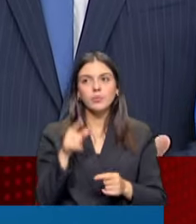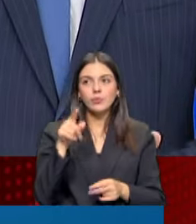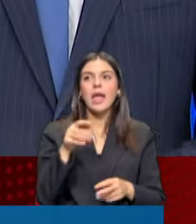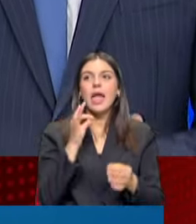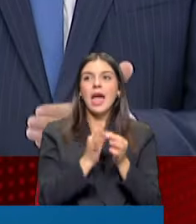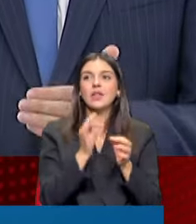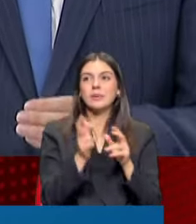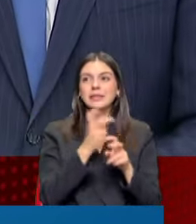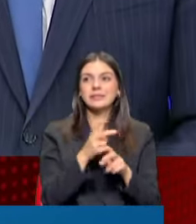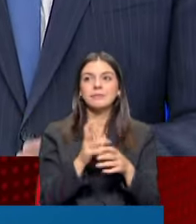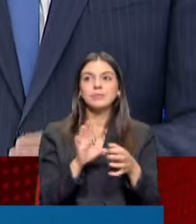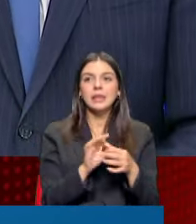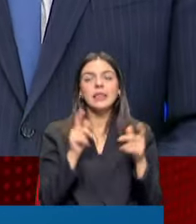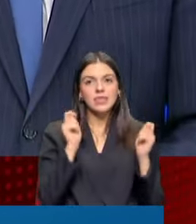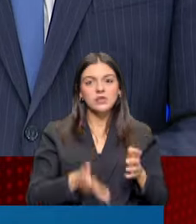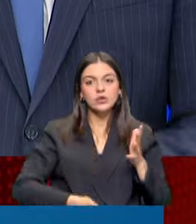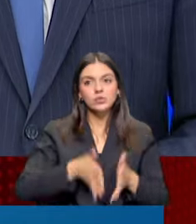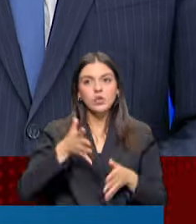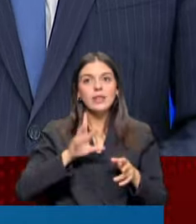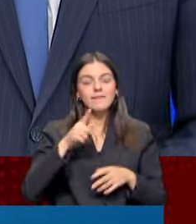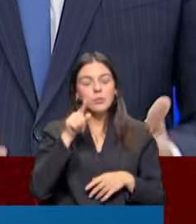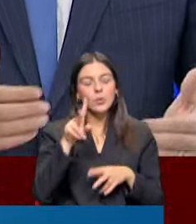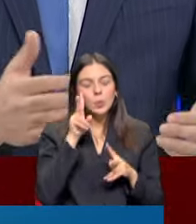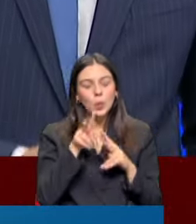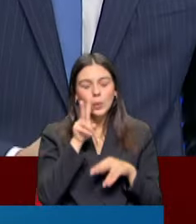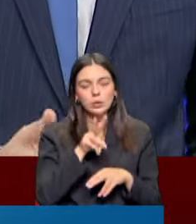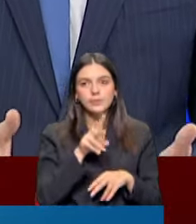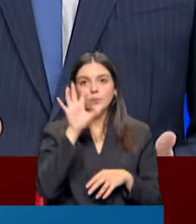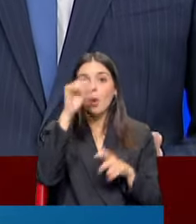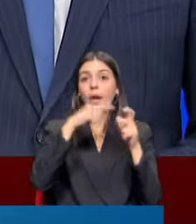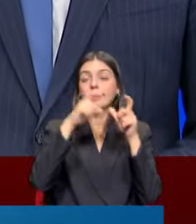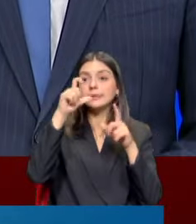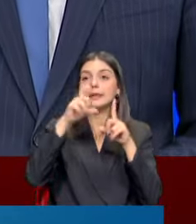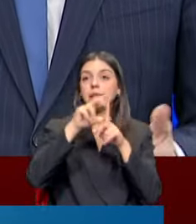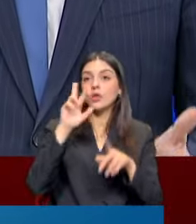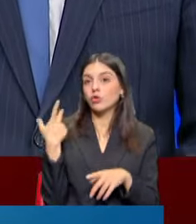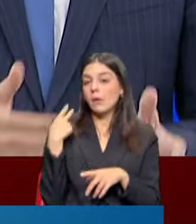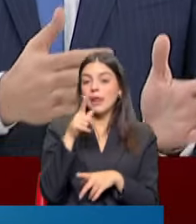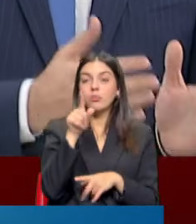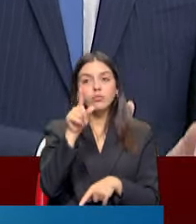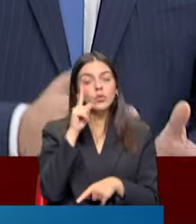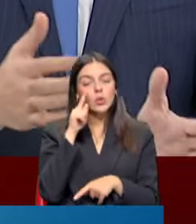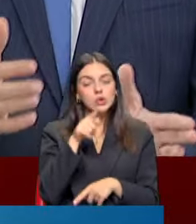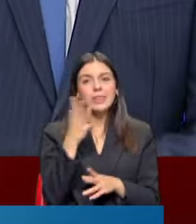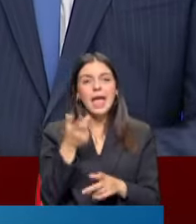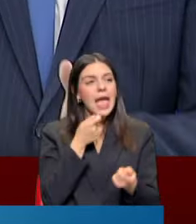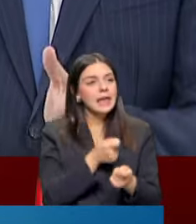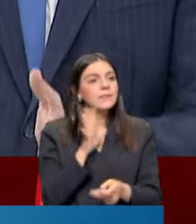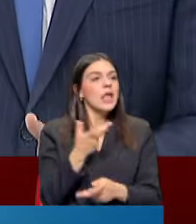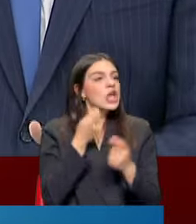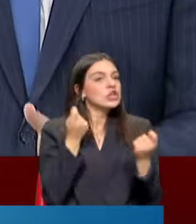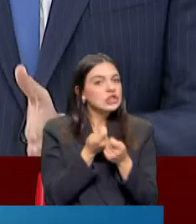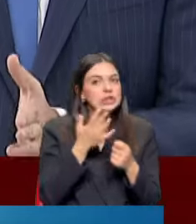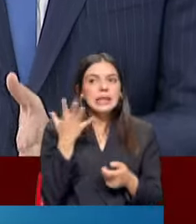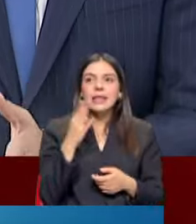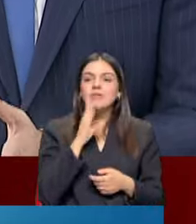krize bağlarsak ama gerçekten sokaktayız ve şunu görüyoruz. OECD rakamları da aslında bunu gösteriyor. Bugün ne eğitimde ne istihdamda olan